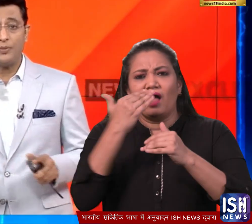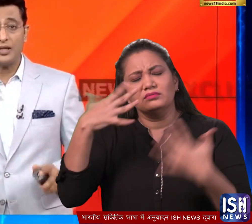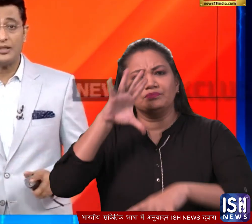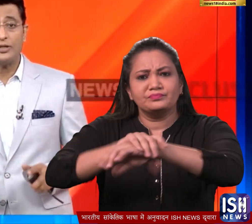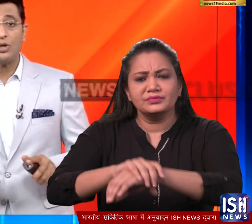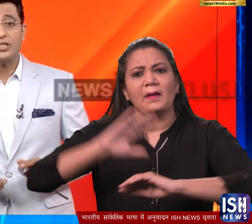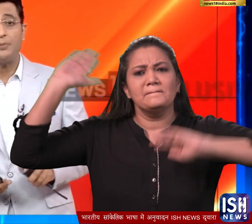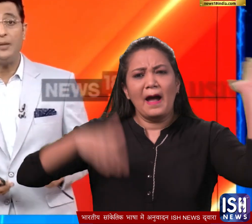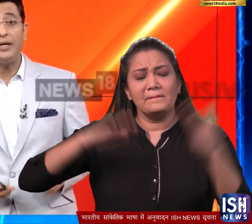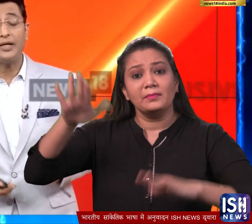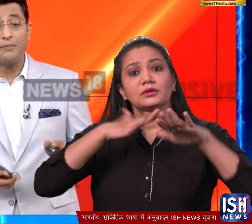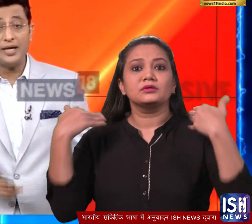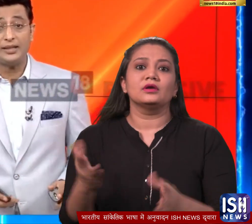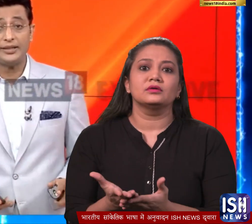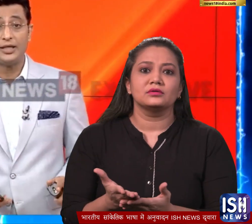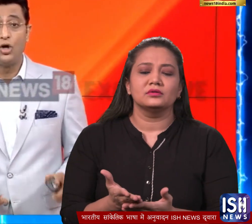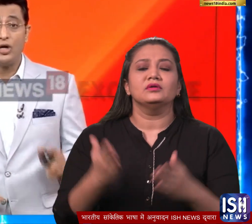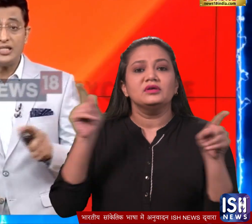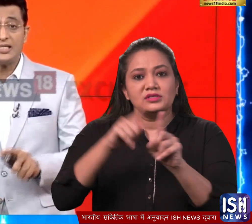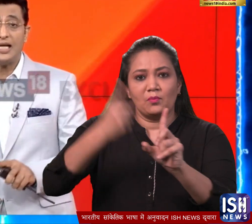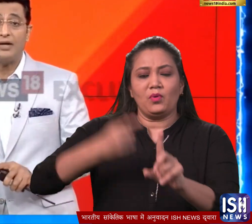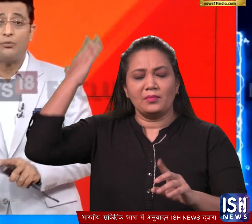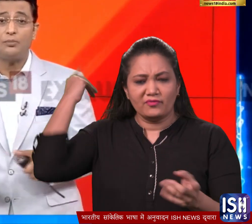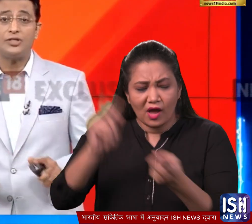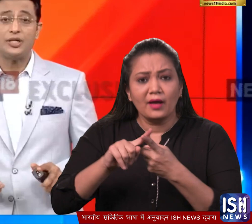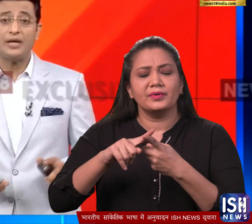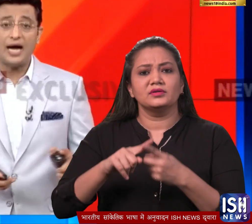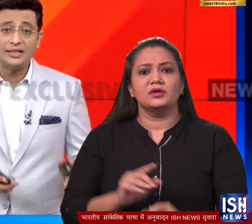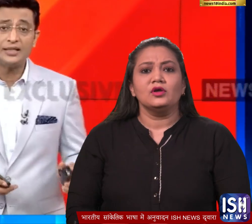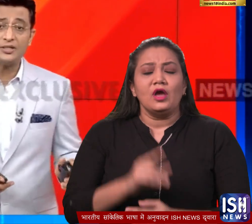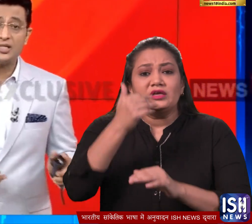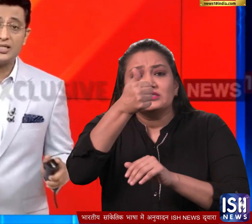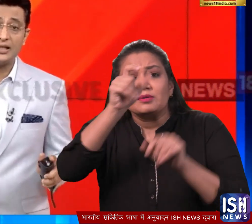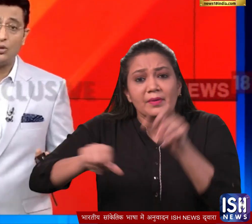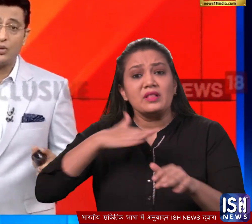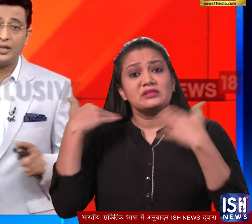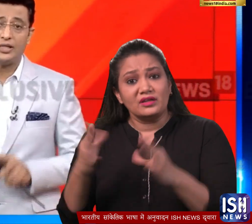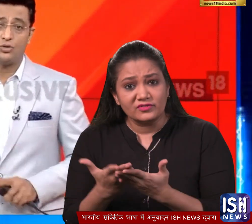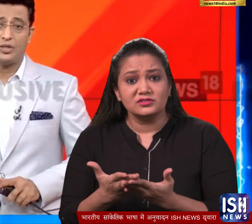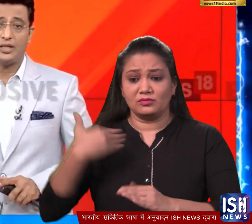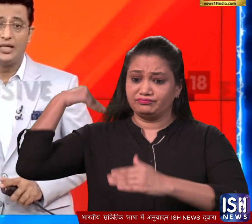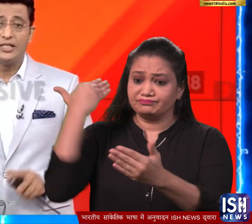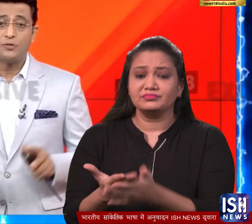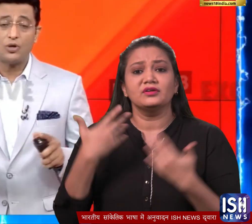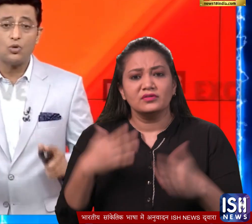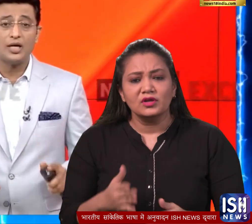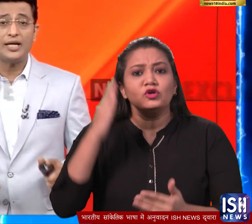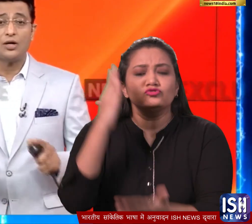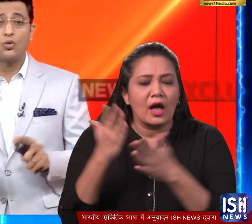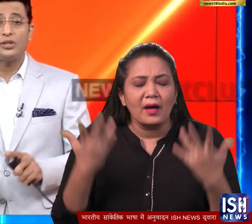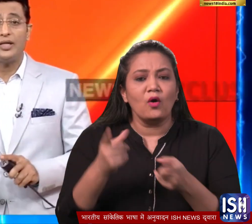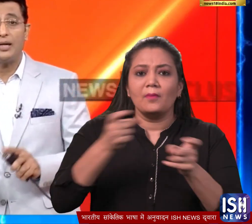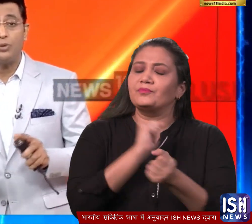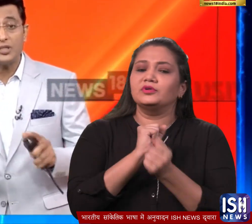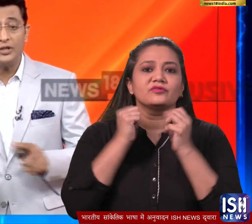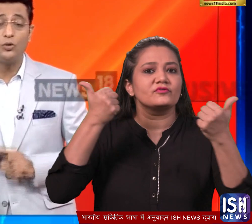किसी को भी पकड़ती है तो अक्सर पीट पीट कर मार डालती है। और इसी साल वहां मॉब लिंचिंग में आधा दर्जन से ज्यादा लोगों की हत्या हो चुकी, जिस पर रोक लगाने का